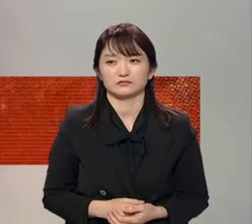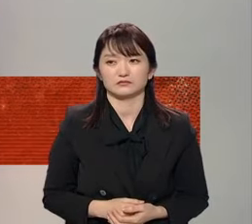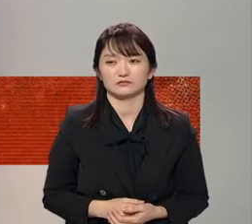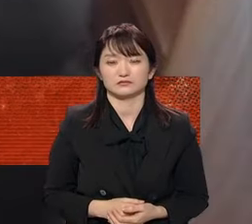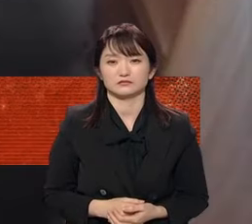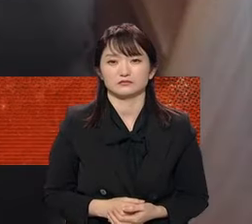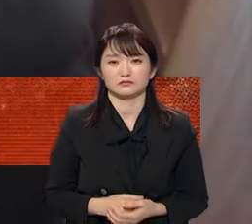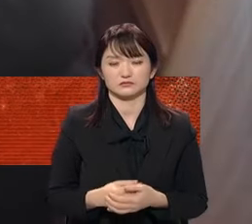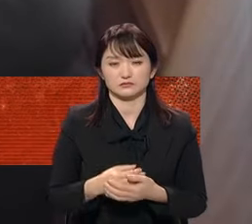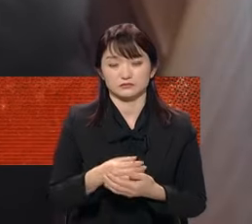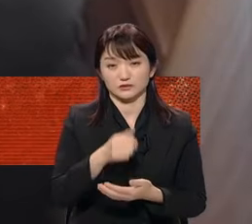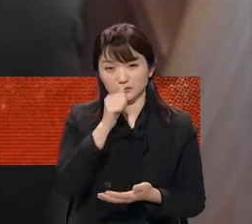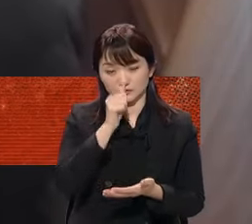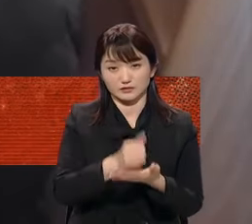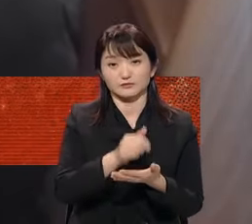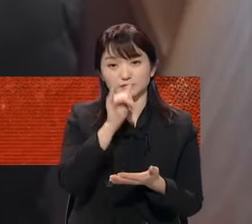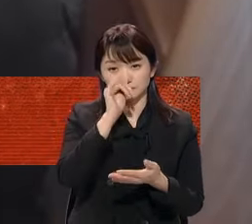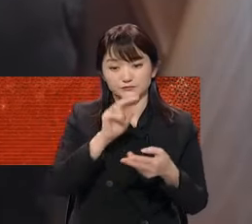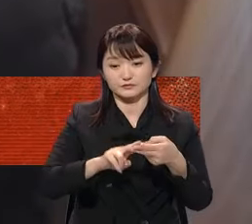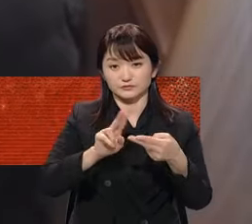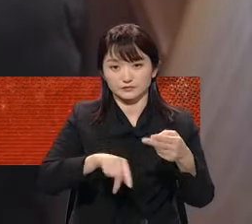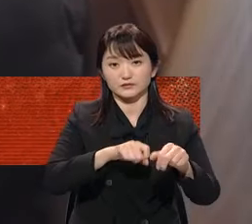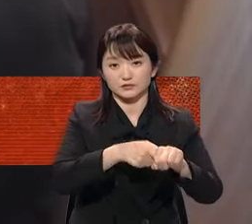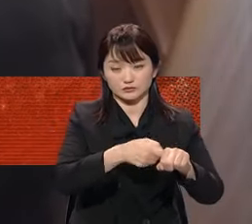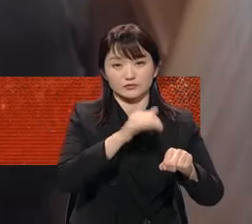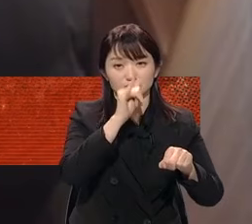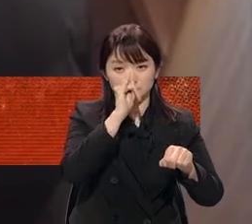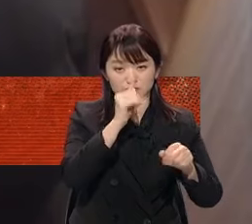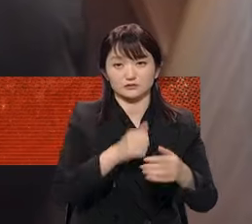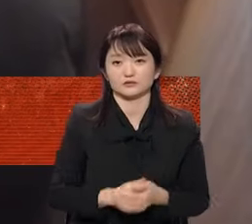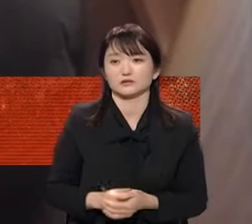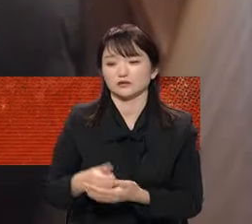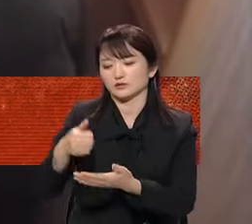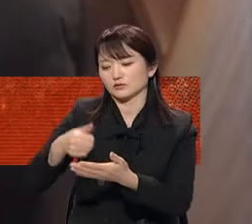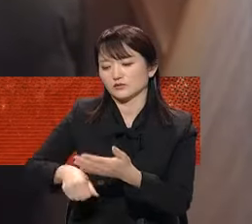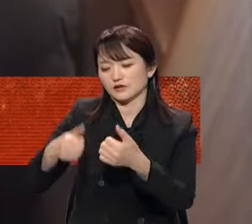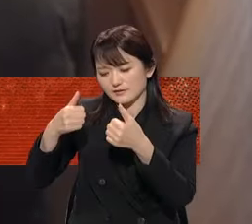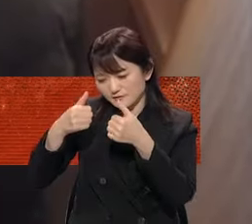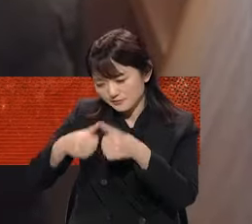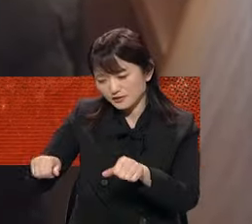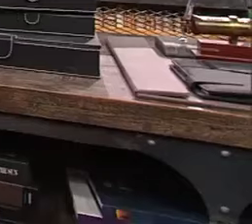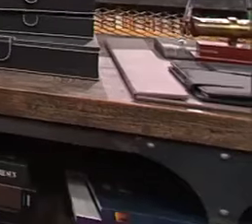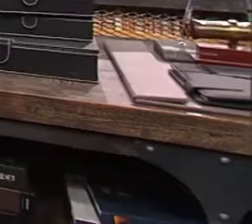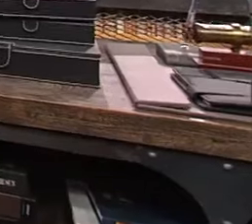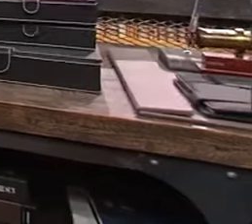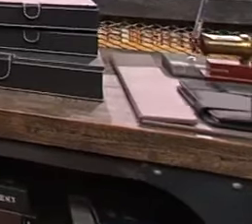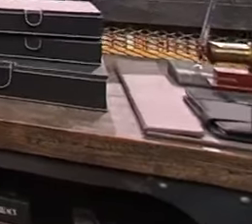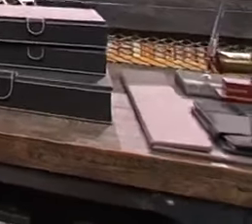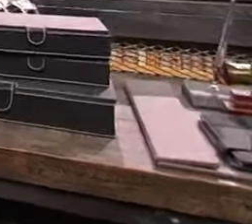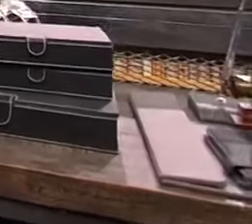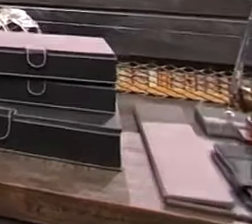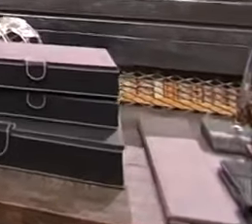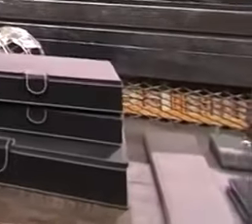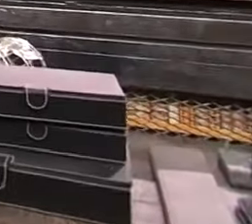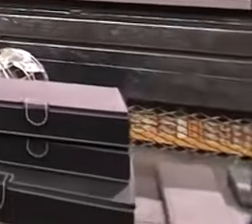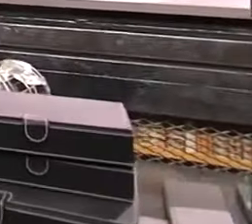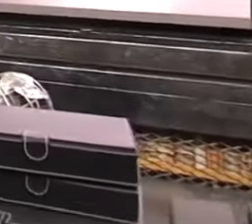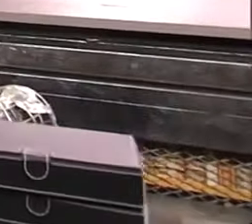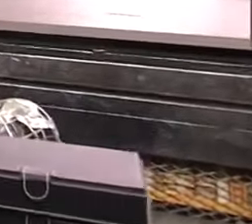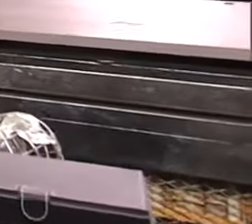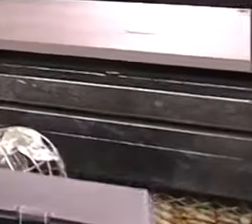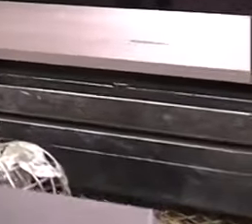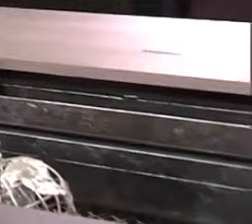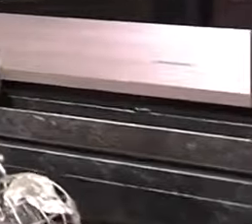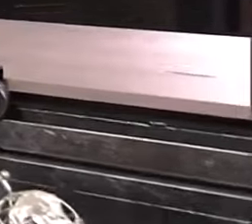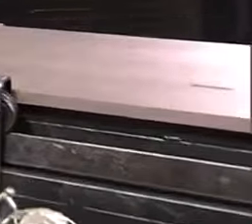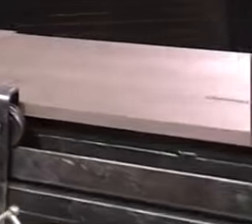수밖에 없고 형사처벌은 형사처벌이고 파손된 부분에 대한 손해배상도 분명히 해야 합니다. 이 사건의 진실을 추적하고